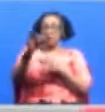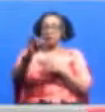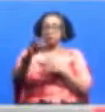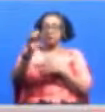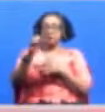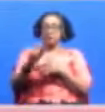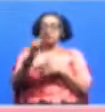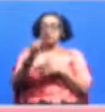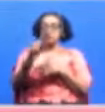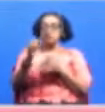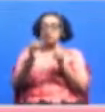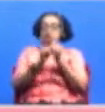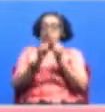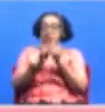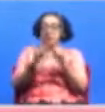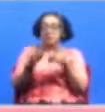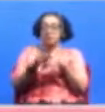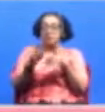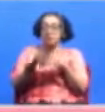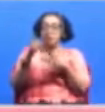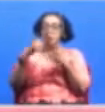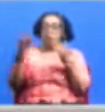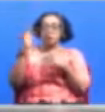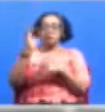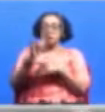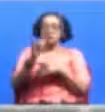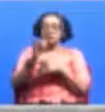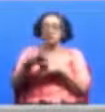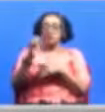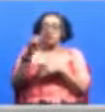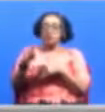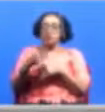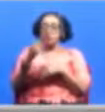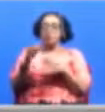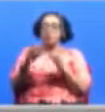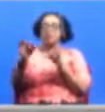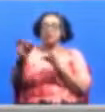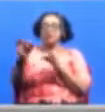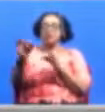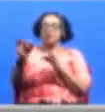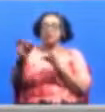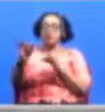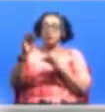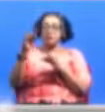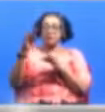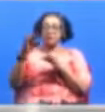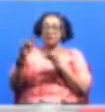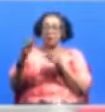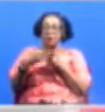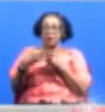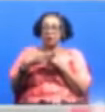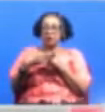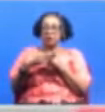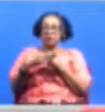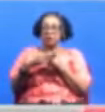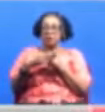mnamo Oktoba. Pia alishinda shaba katika mbio za mita 5000 kwenye mashindano ya dunia huko Budapest mnamo Agosti.